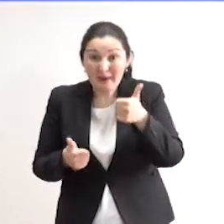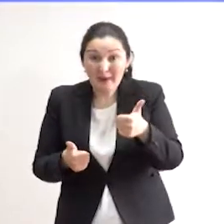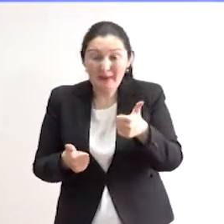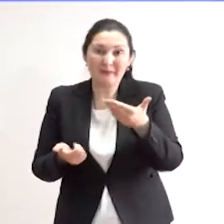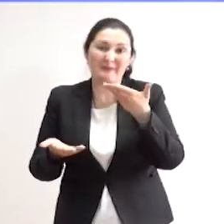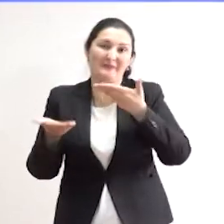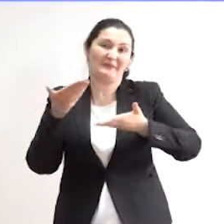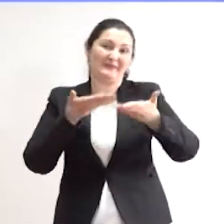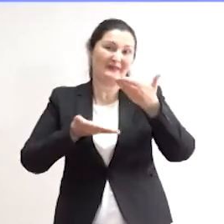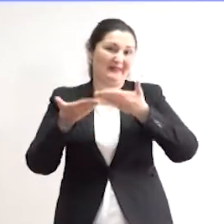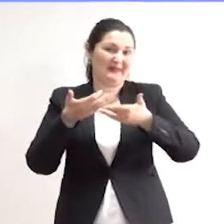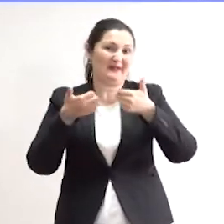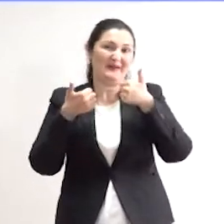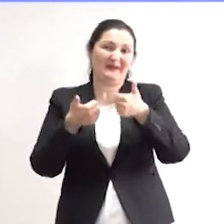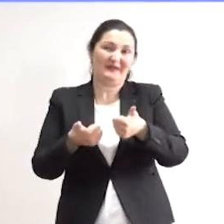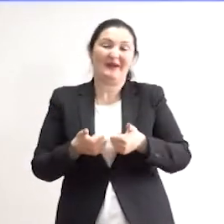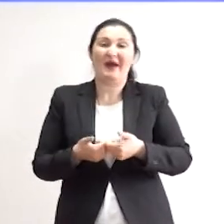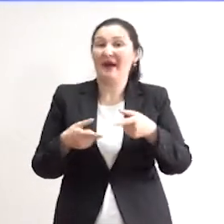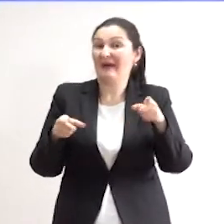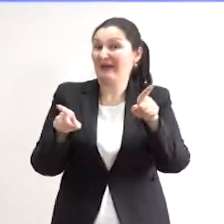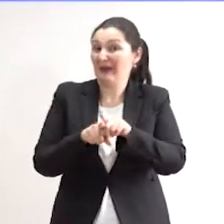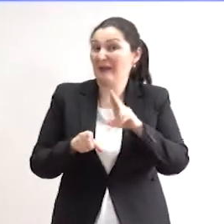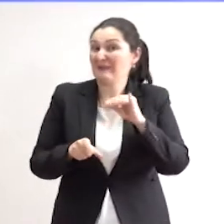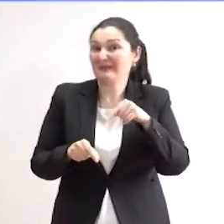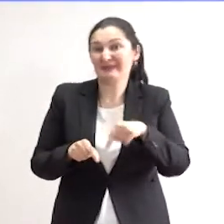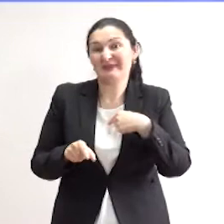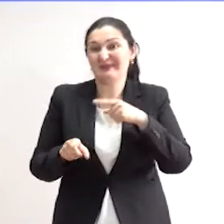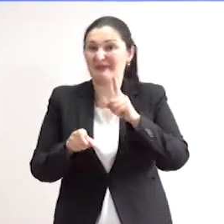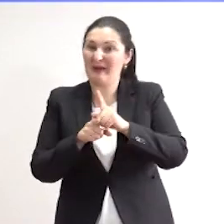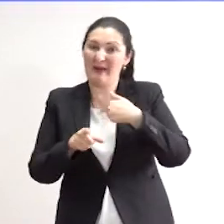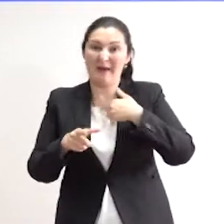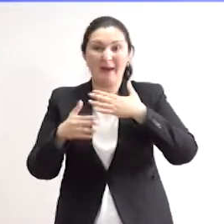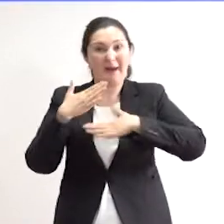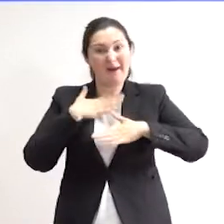بله اگر در اینجا پیتزا میشد من هم